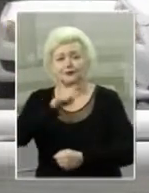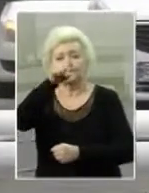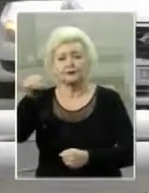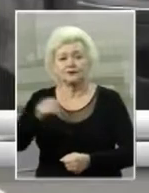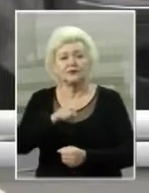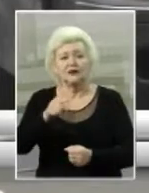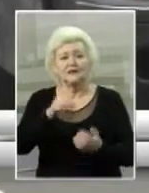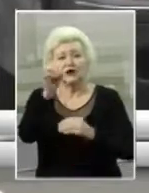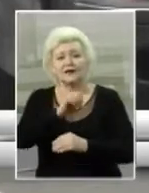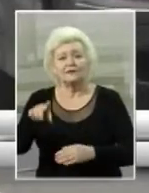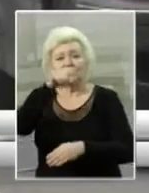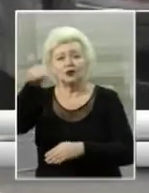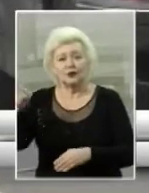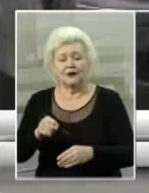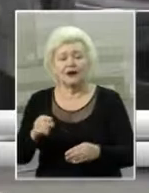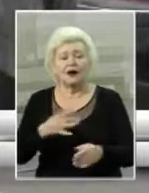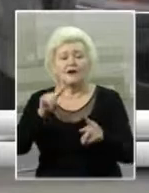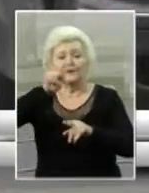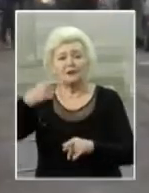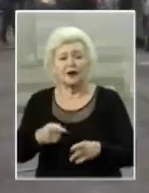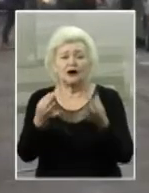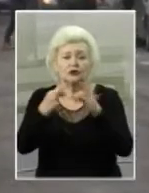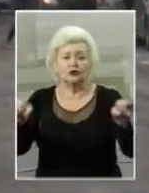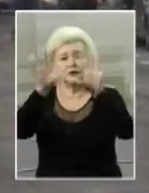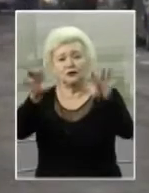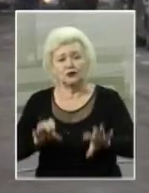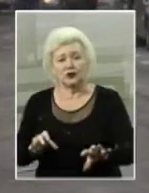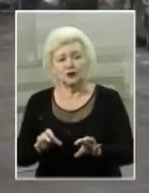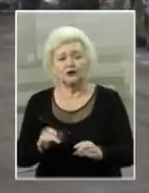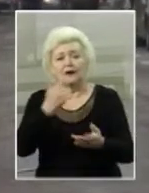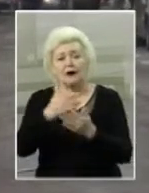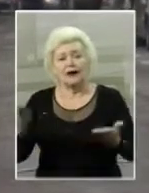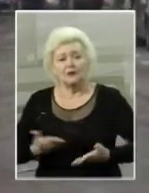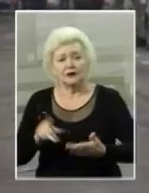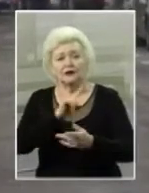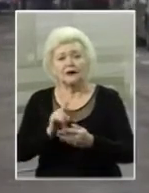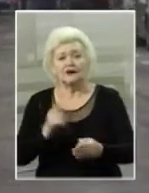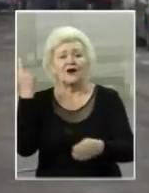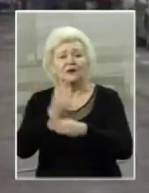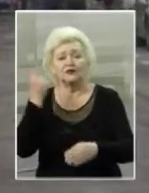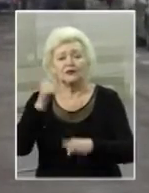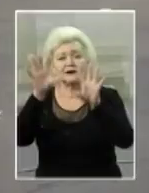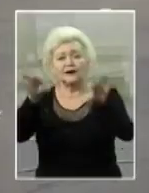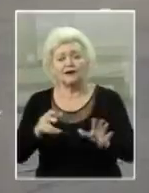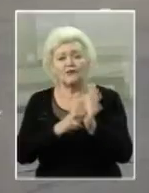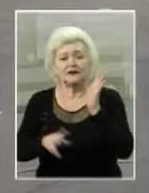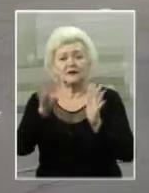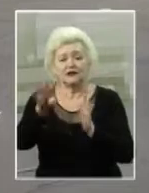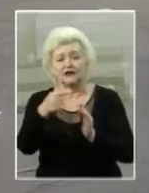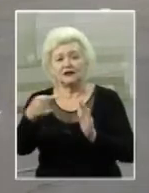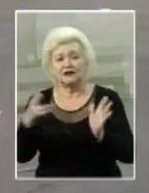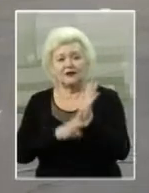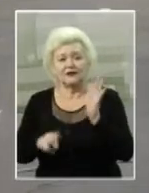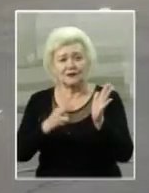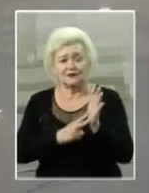євро-номерах. Вони вимагають доступного розмитнення автомобілів з євро-номерами, ветування президентом законів 8487,